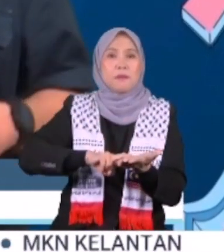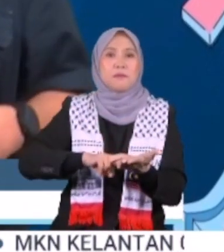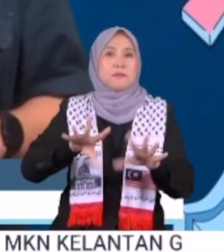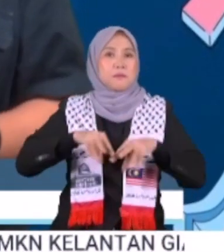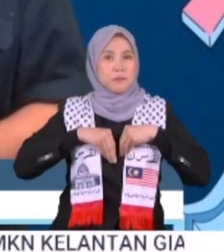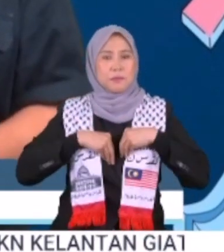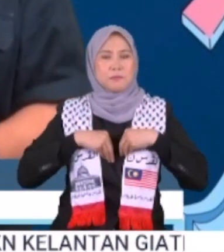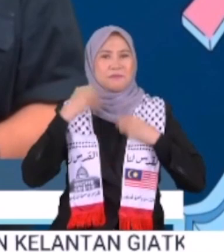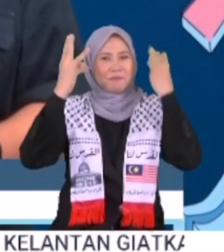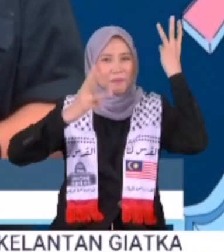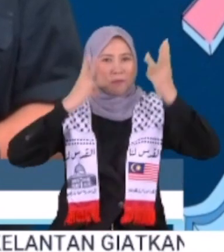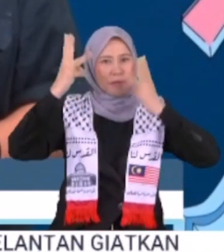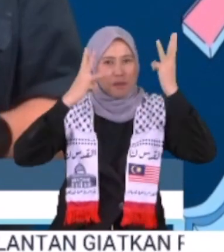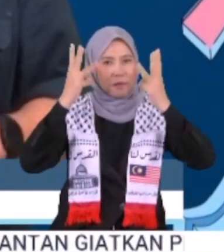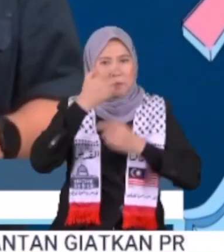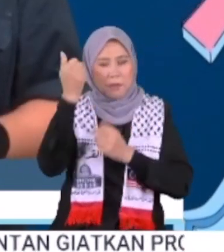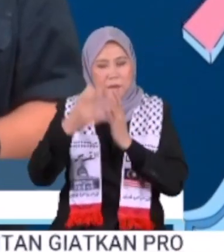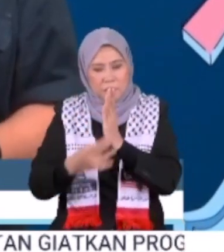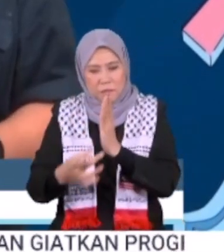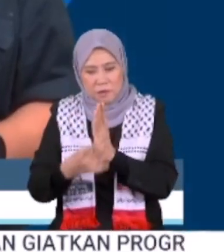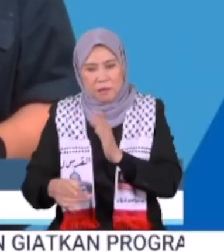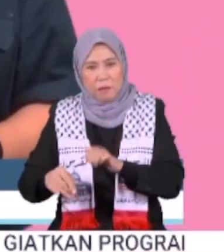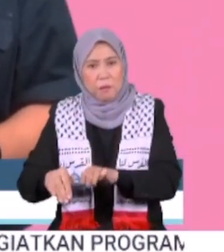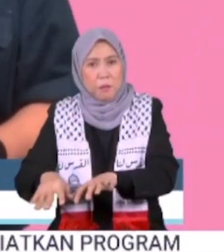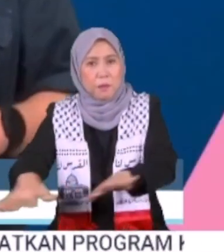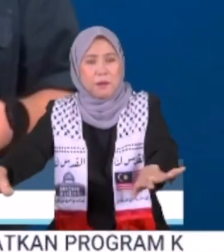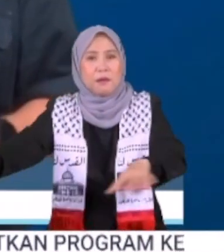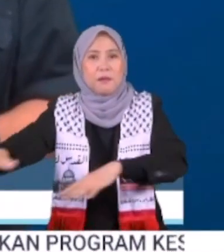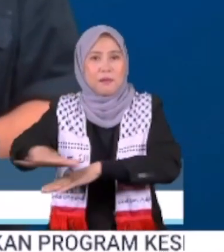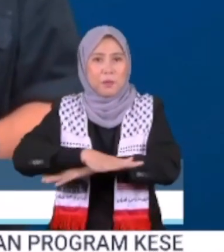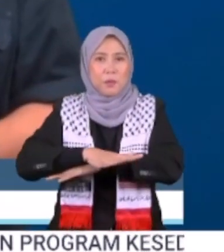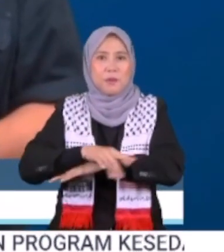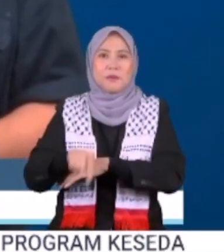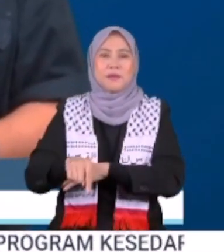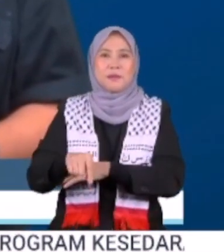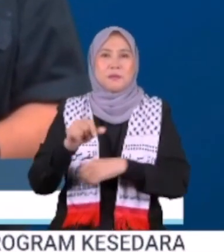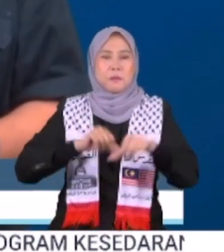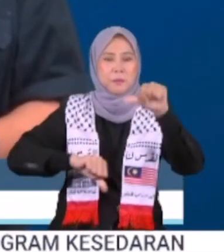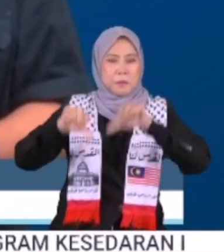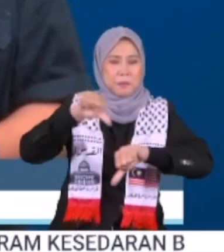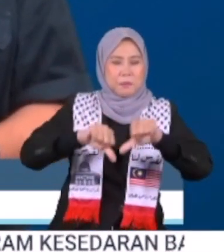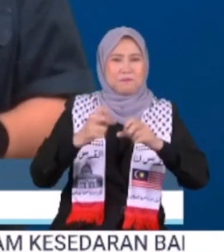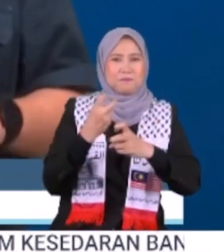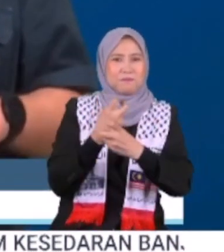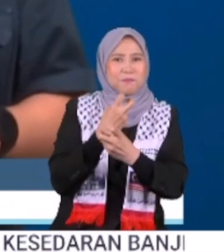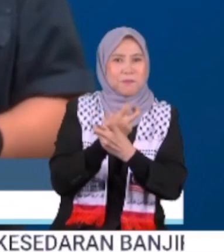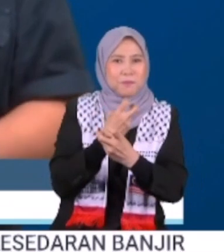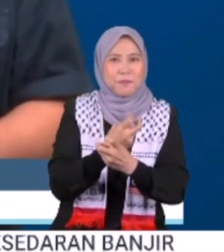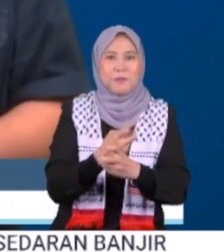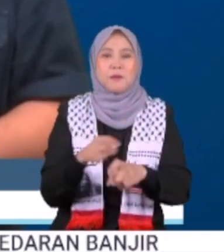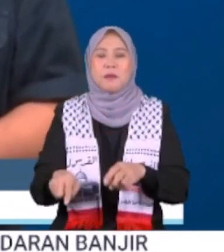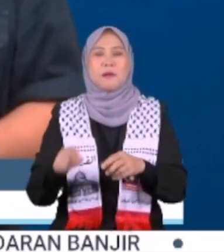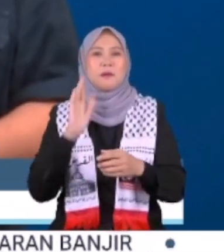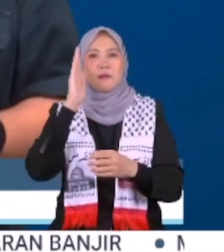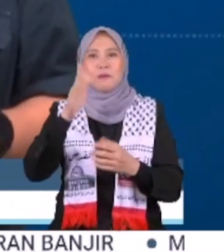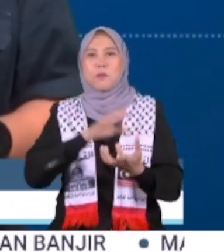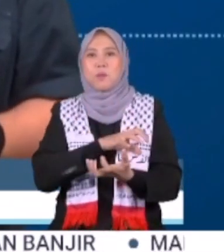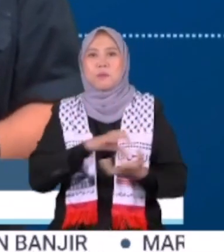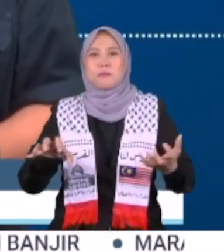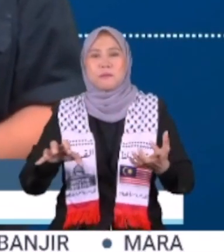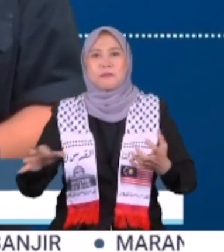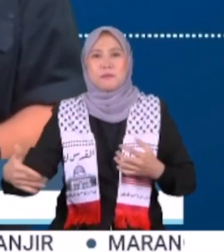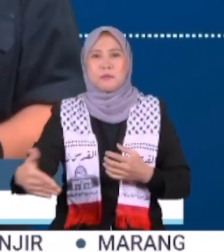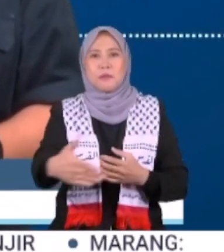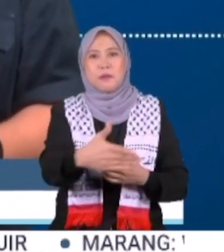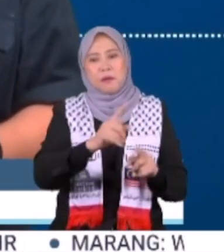sahaja. Membimbangkan apabila minyak ini tumpah ke dalam laut, kesan toksik akan merencatkan pembiakan hidupan laut